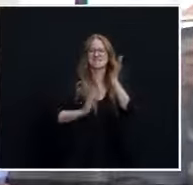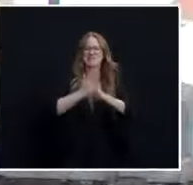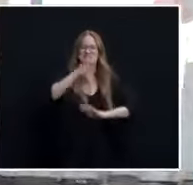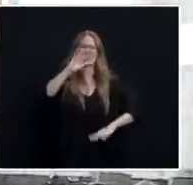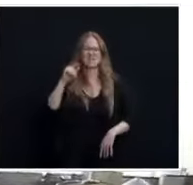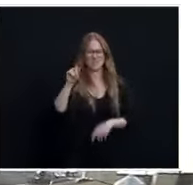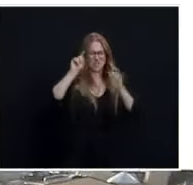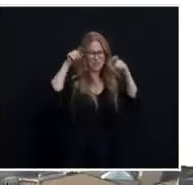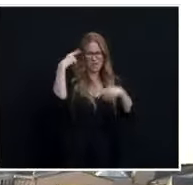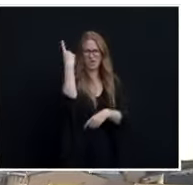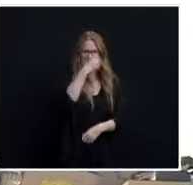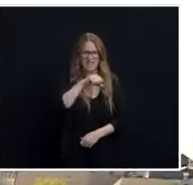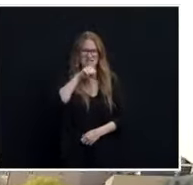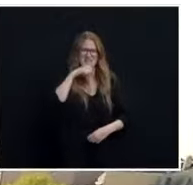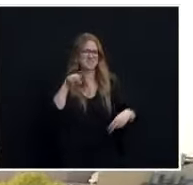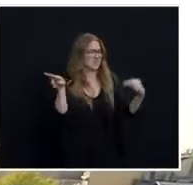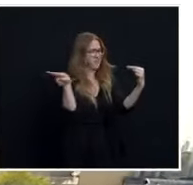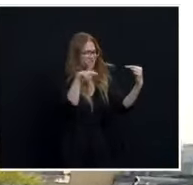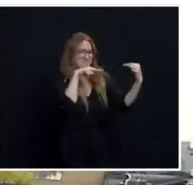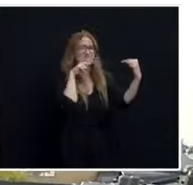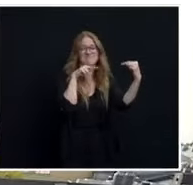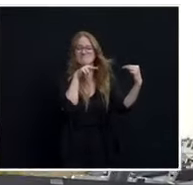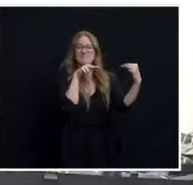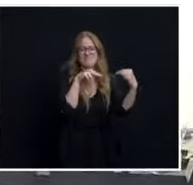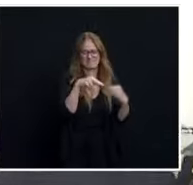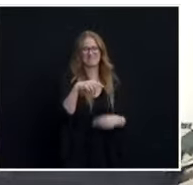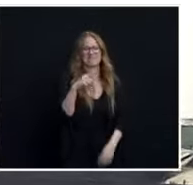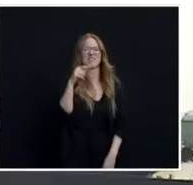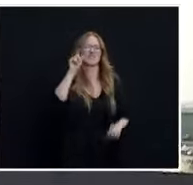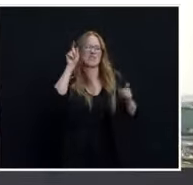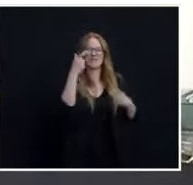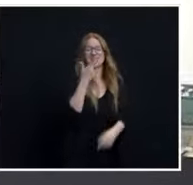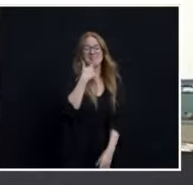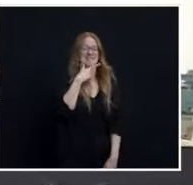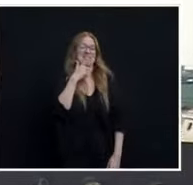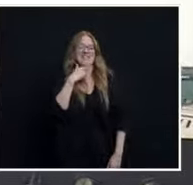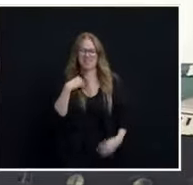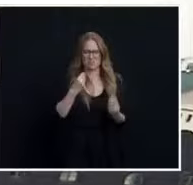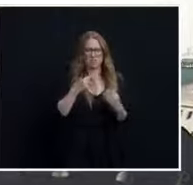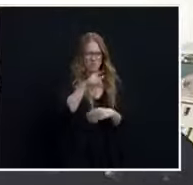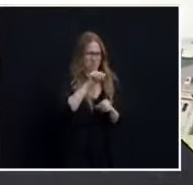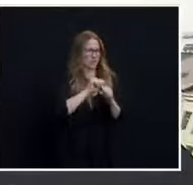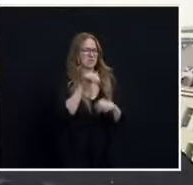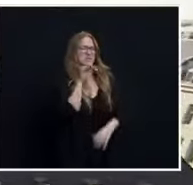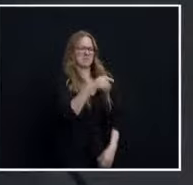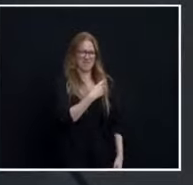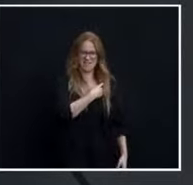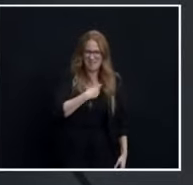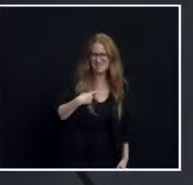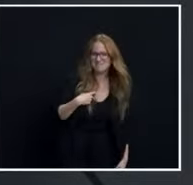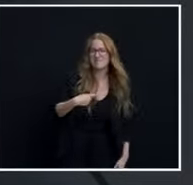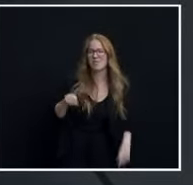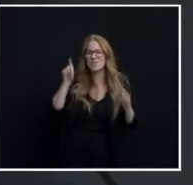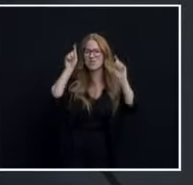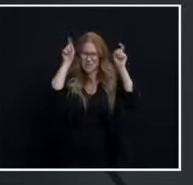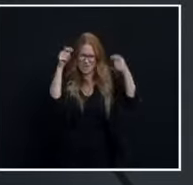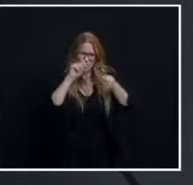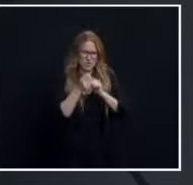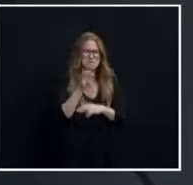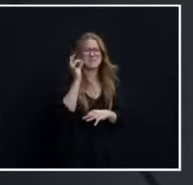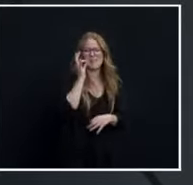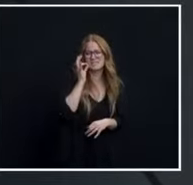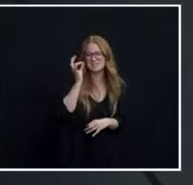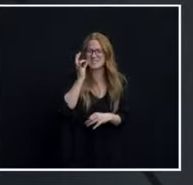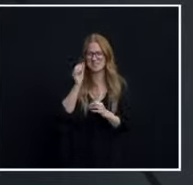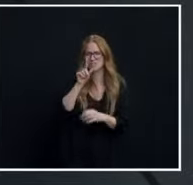schau am Teufel mitten ein, sein schieres Gesicht. Er lacht mit Ricardo, aber ich spür, dass er muss nicht mehr werden. Katze, Sport, zu fliehen und floh,